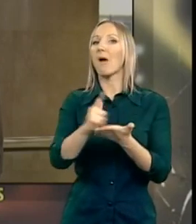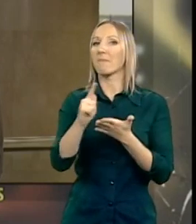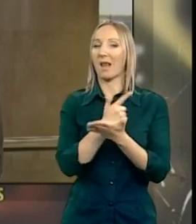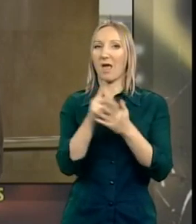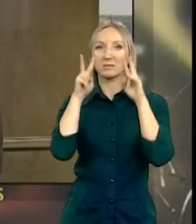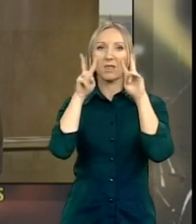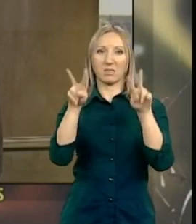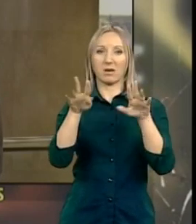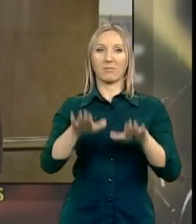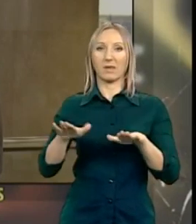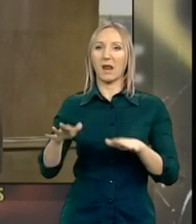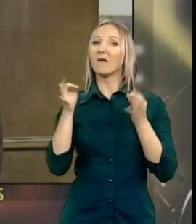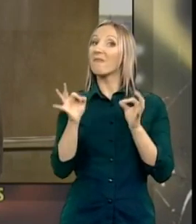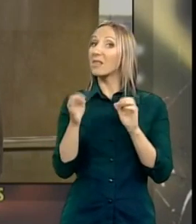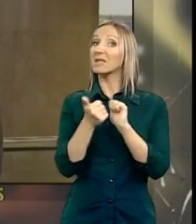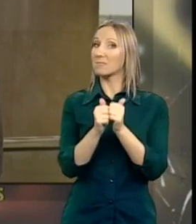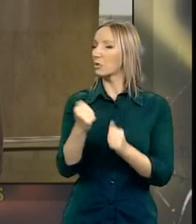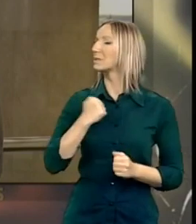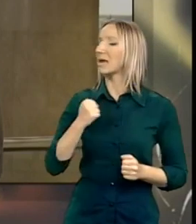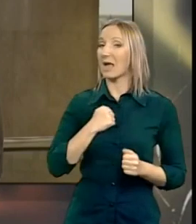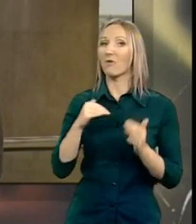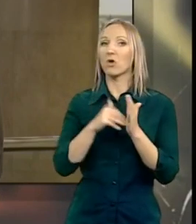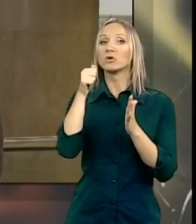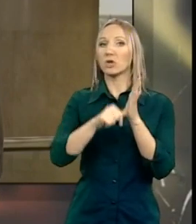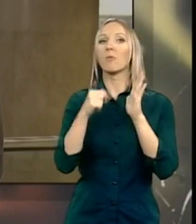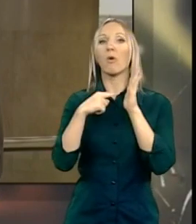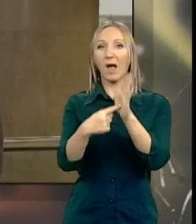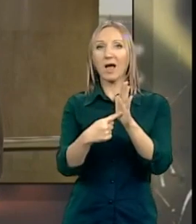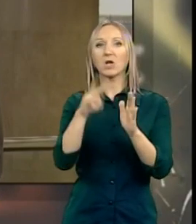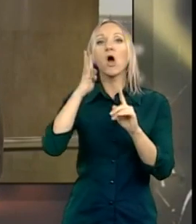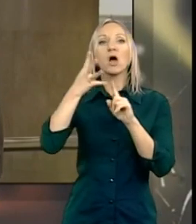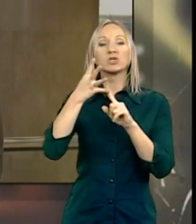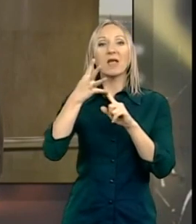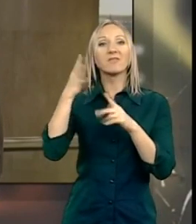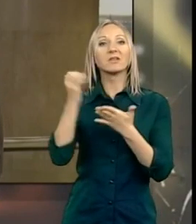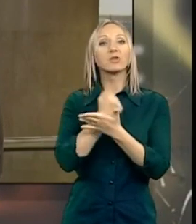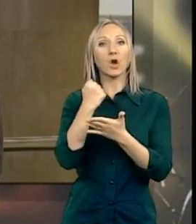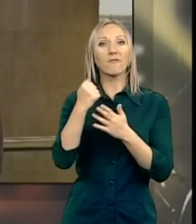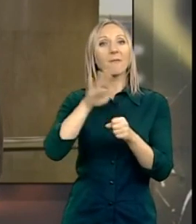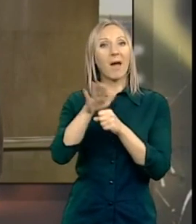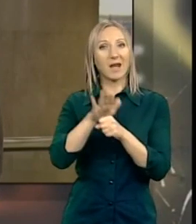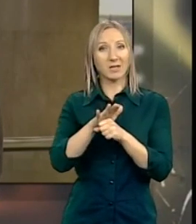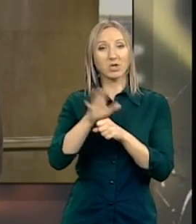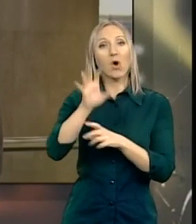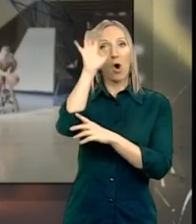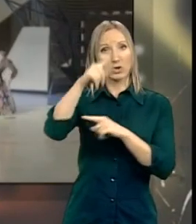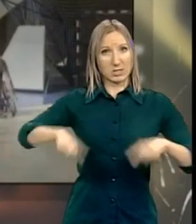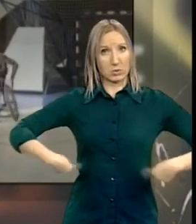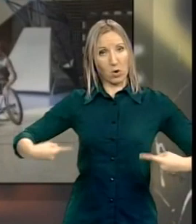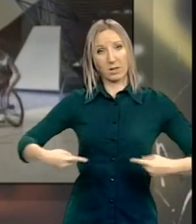Kvalitet sporta je zagarantovan, što je još jednom pokazao i četvrti trofej Paraćina u košarci u Kolicima.